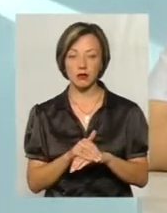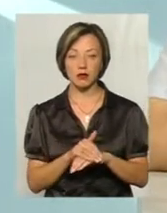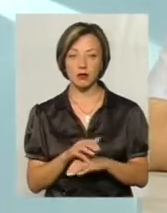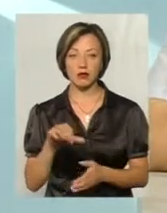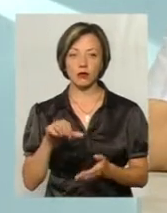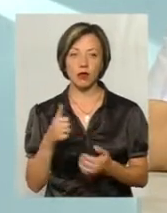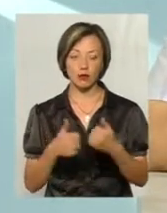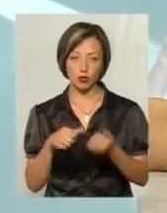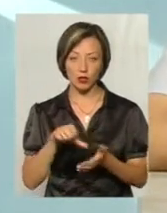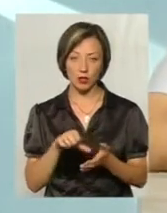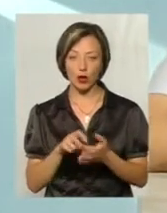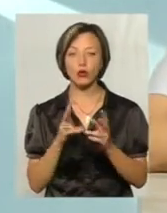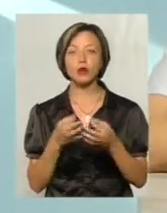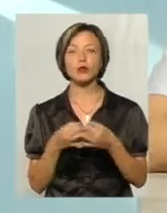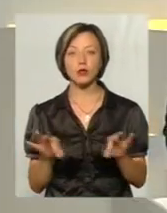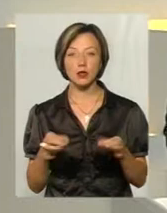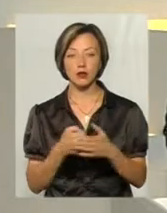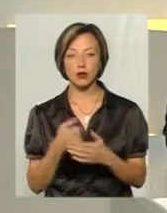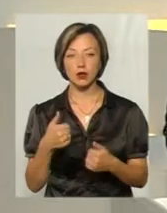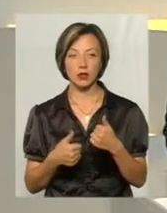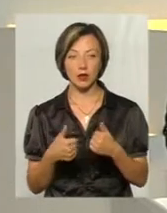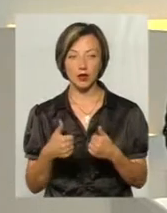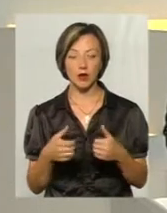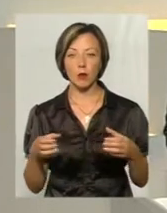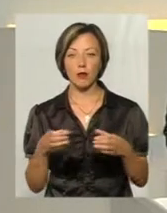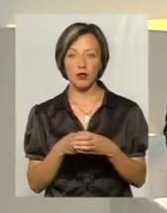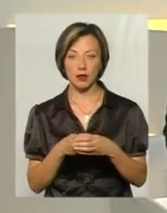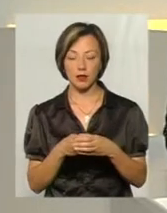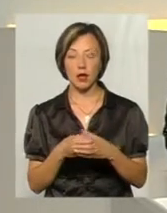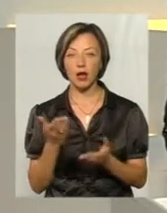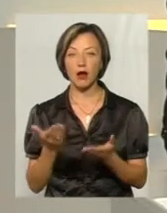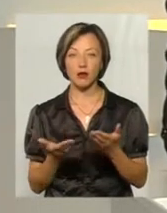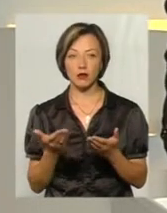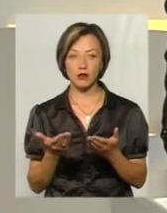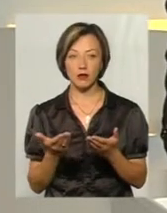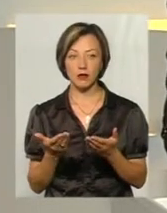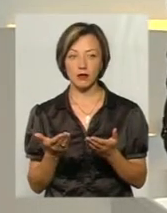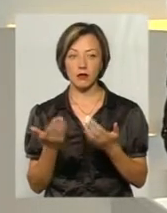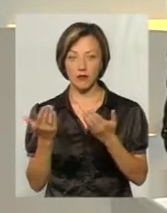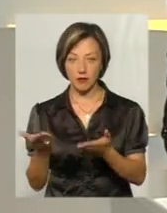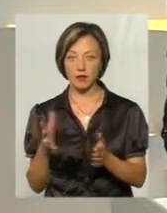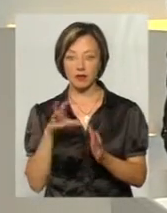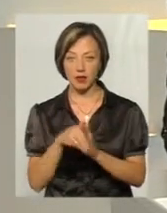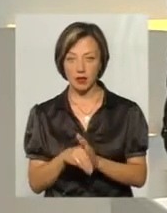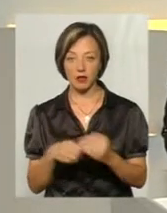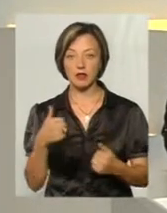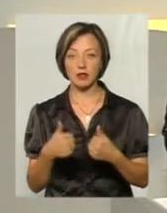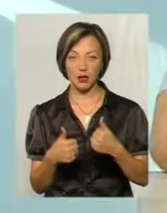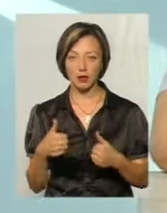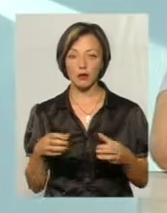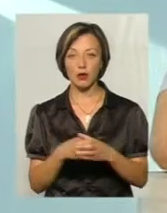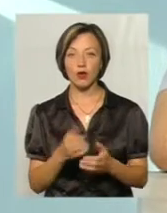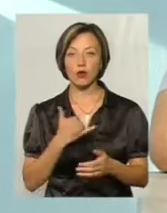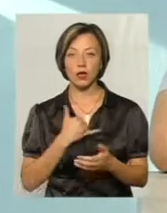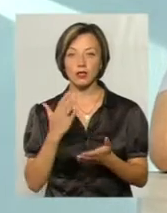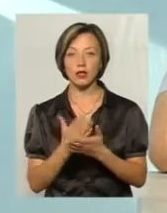грають і виграють. Хто їх допускає до тендера? Тендерний комітет. Якщо ви ж у складі тендерного комітету? Я у складі. Нас є